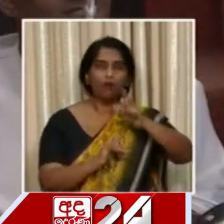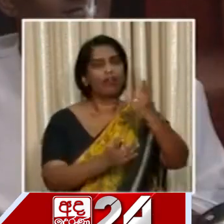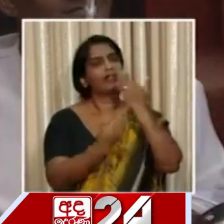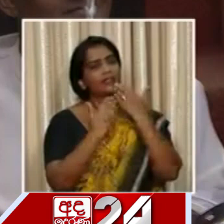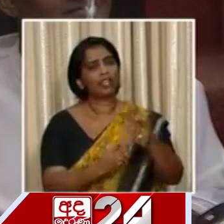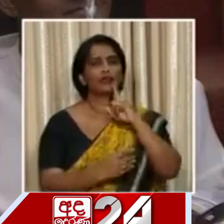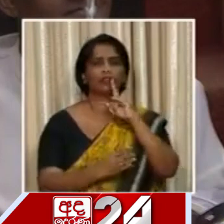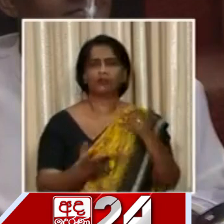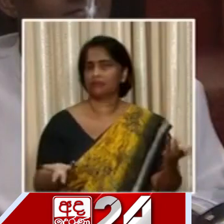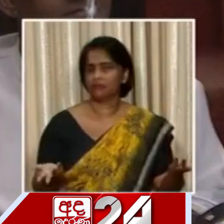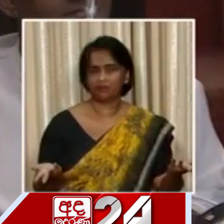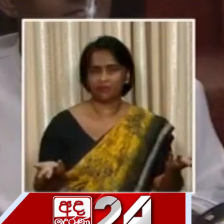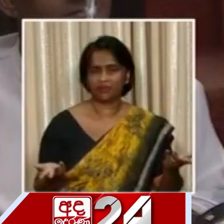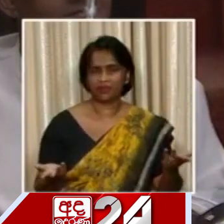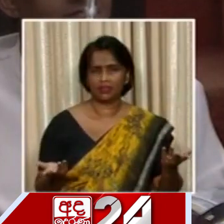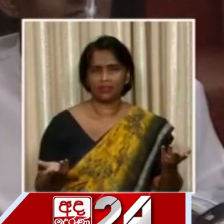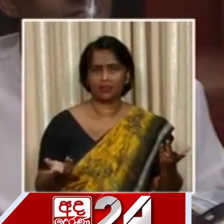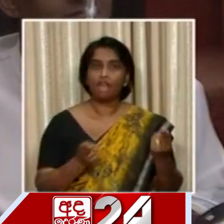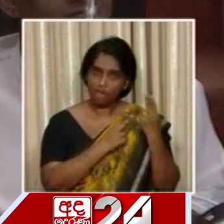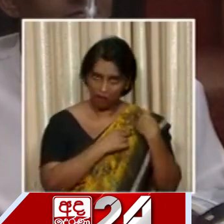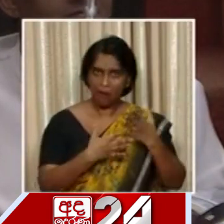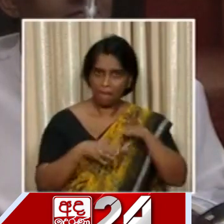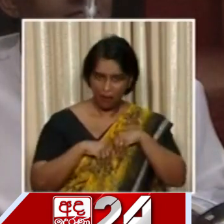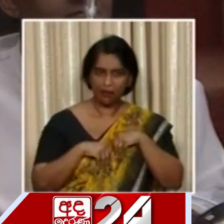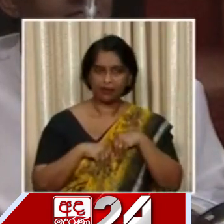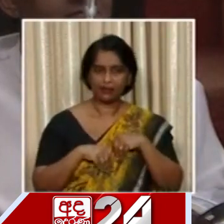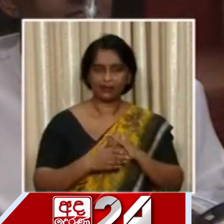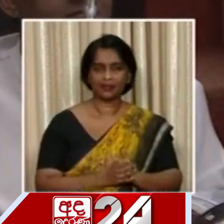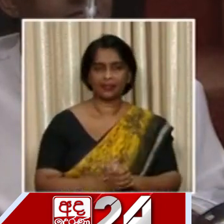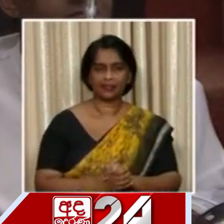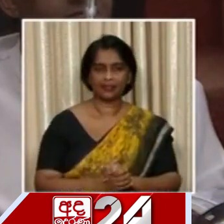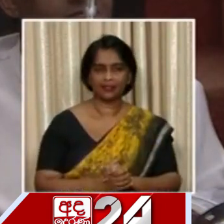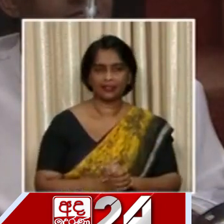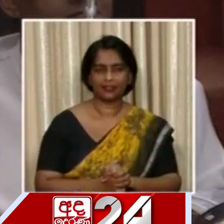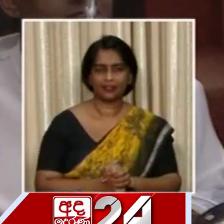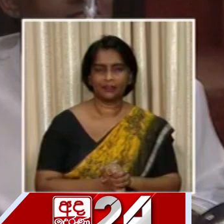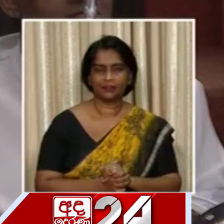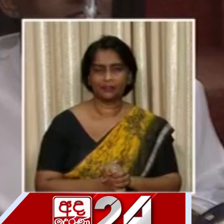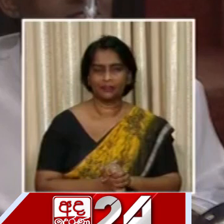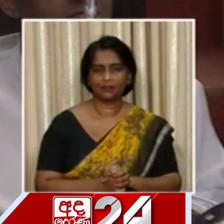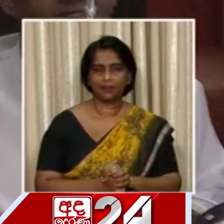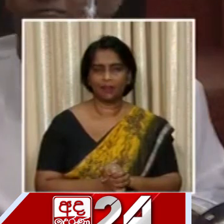බොහොම ස්තුතියි. ඒ කියන්නේ ඔබතුමා ඒ වචනේ ලස්සන නැද්ද? ඔබතුමා බොහොම ස්තුතියි.